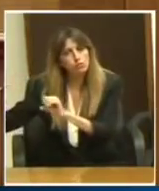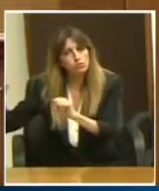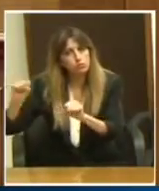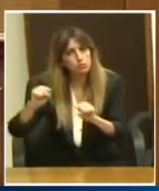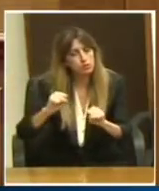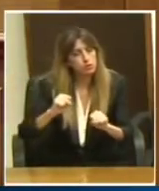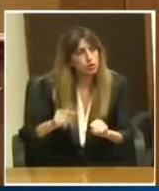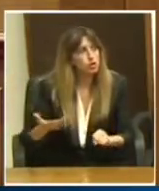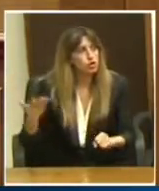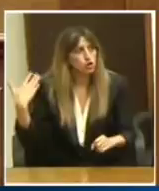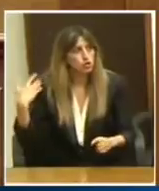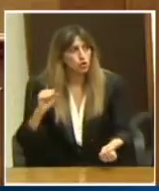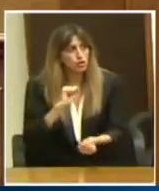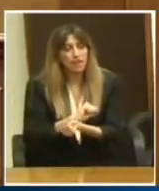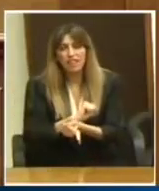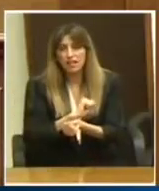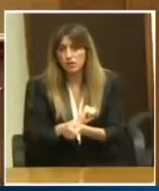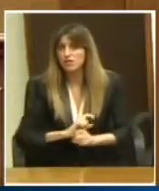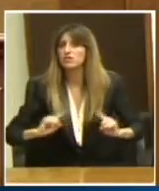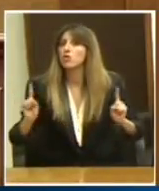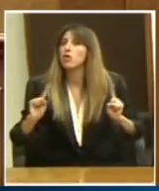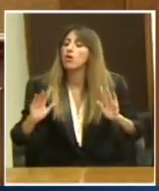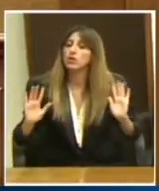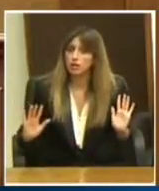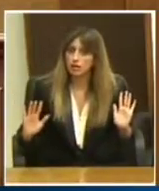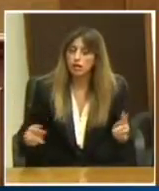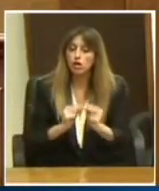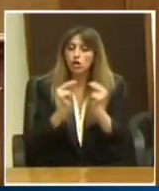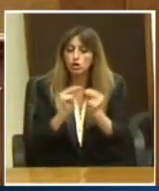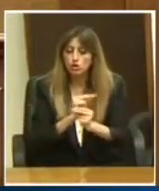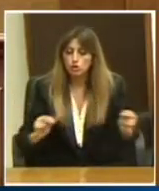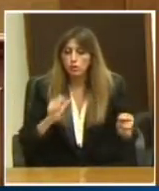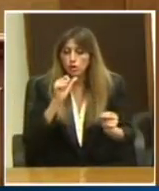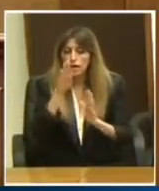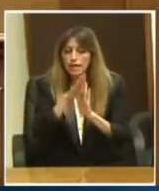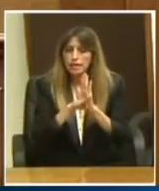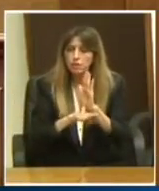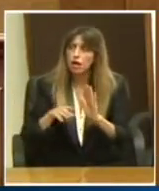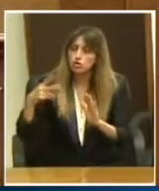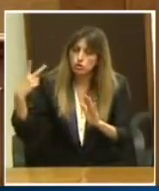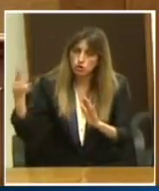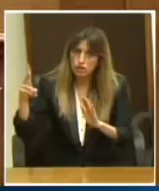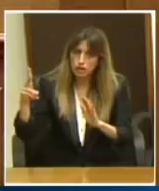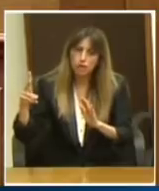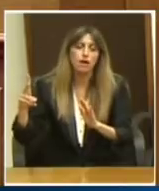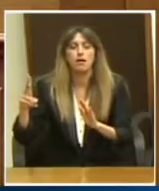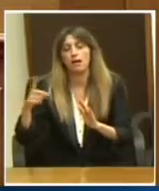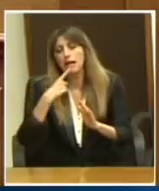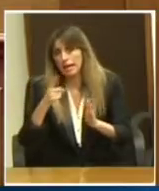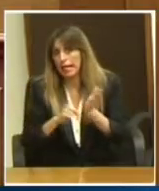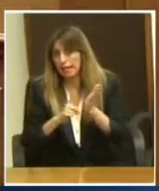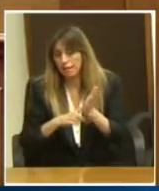παιδί. Αφού με την αναθεώρηση του συντάγματός τους, παρακαλώ, θα εξαλείψουν οποιαδήποτε αναφορά